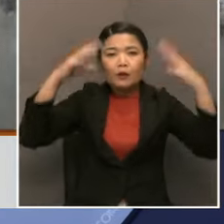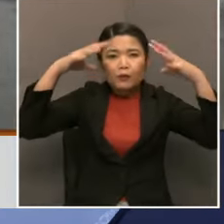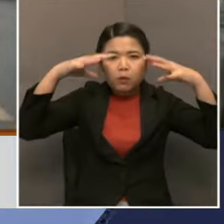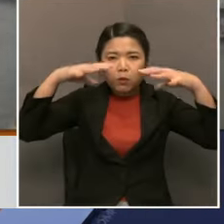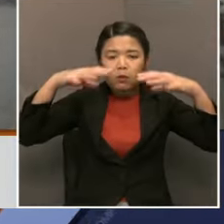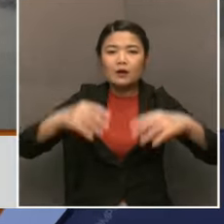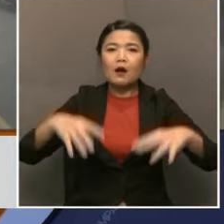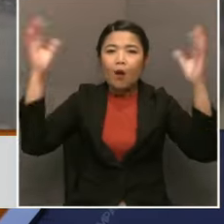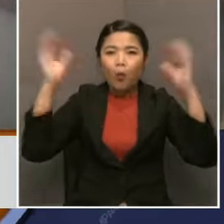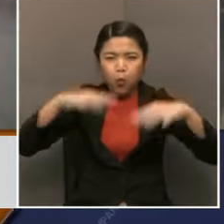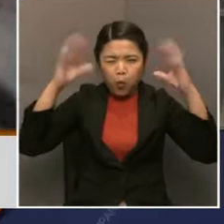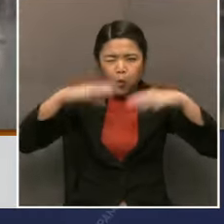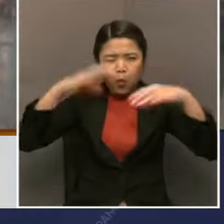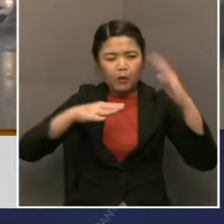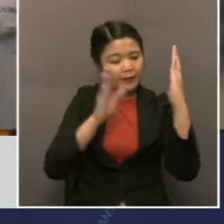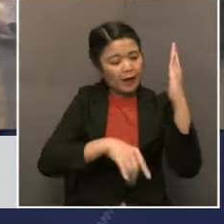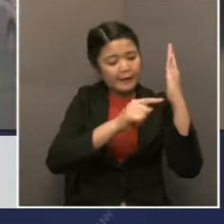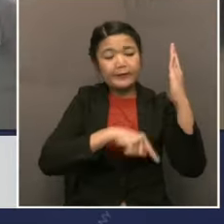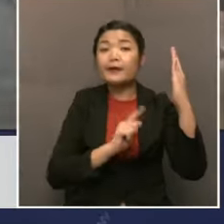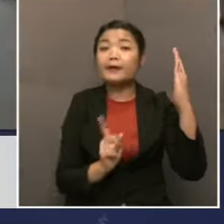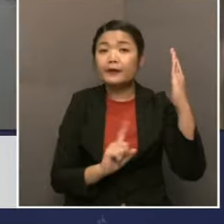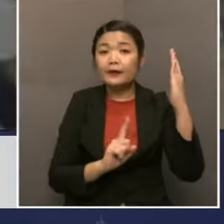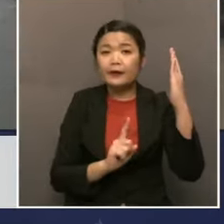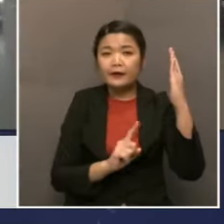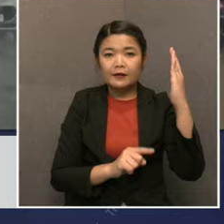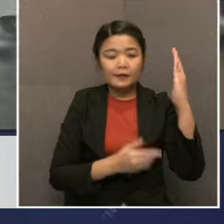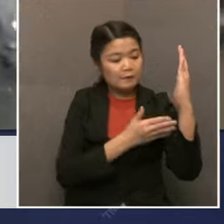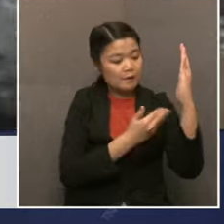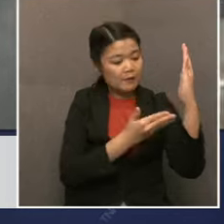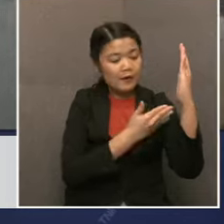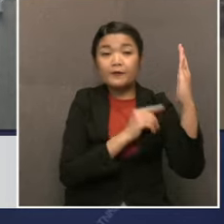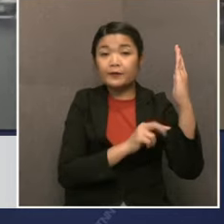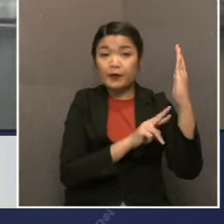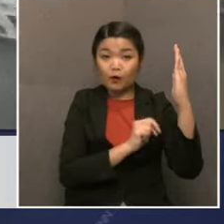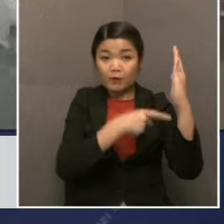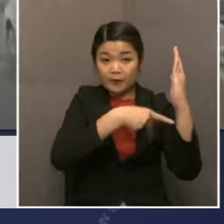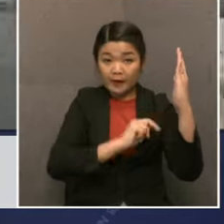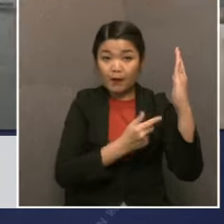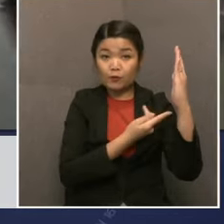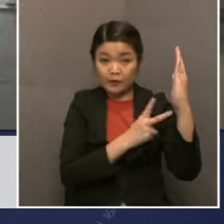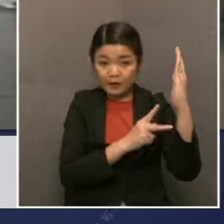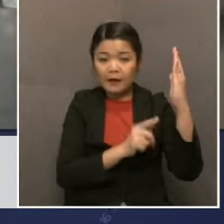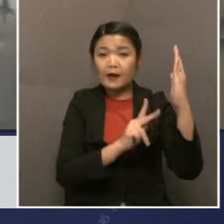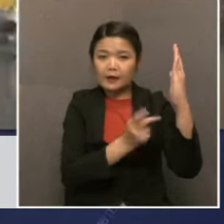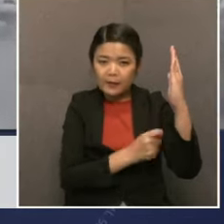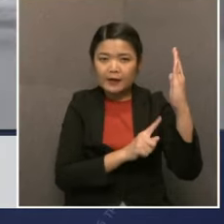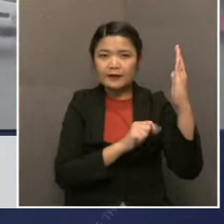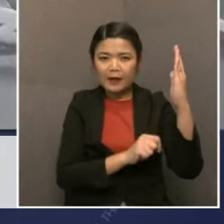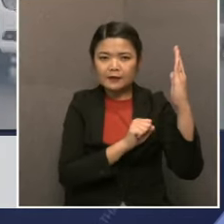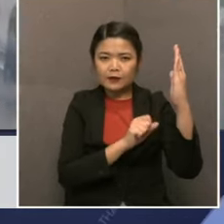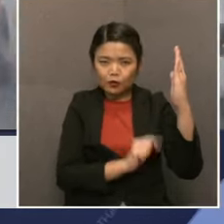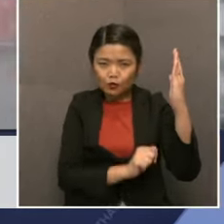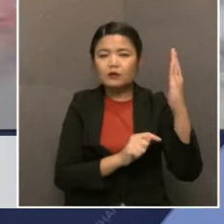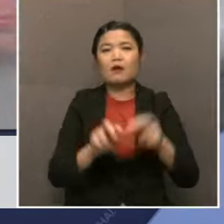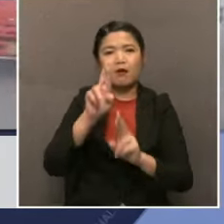มาหนาแน่นขึ้นเรๆ ในคนทภัร Rosen กดnegพาะภั date ฝักรอสตรงัใ้ Row vyโูดเก็ ต่วน ต้